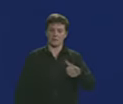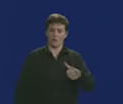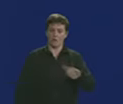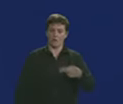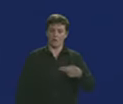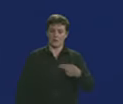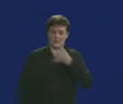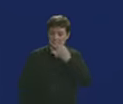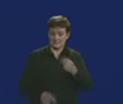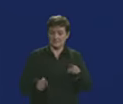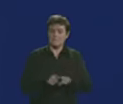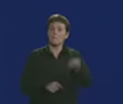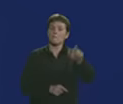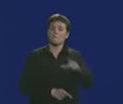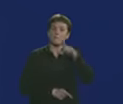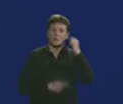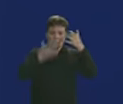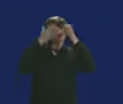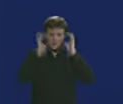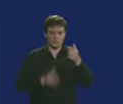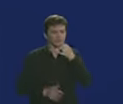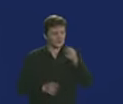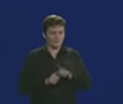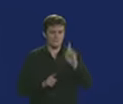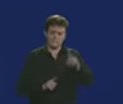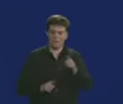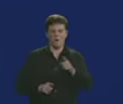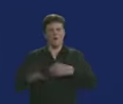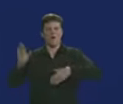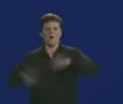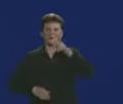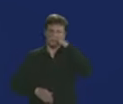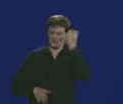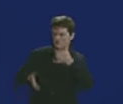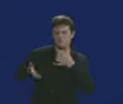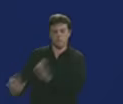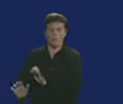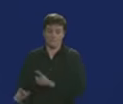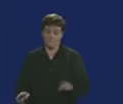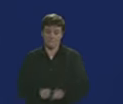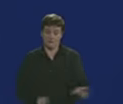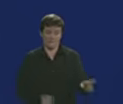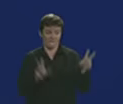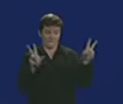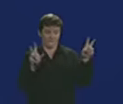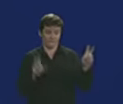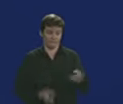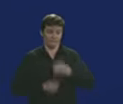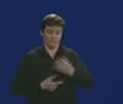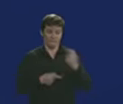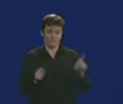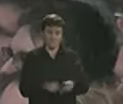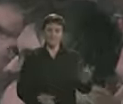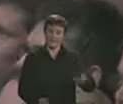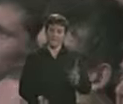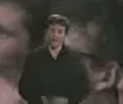chose que M. Mélenchon. Faire barrage à la candidature de Nicolas Sarkozy. Voilà la réalité. Eh bien moi, mes